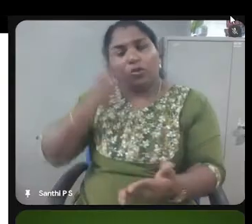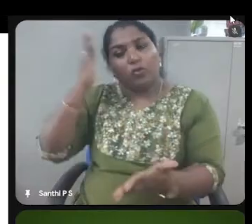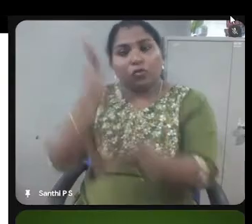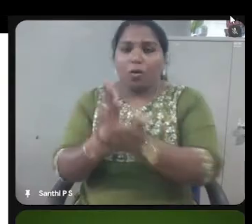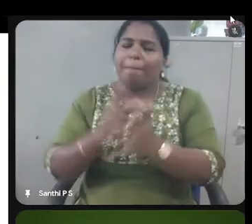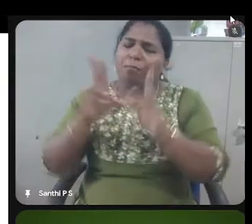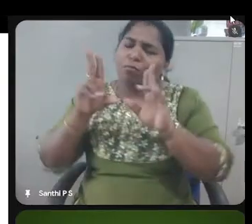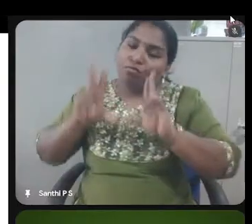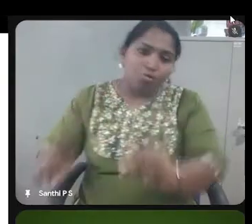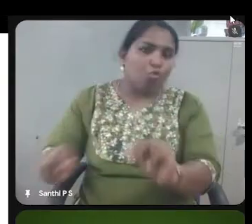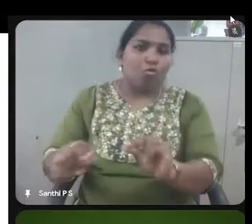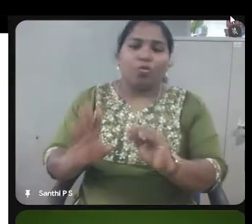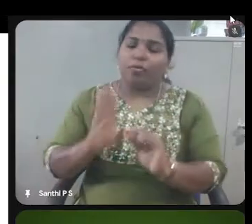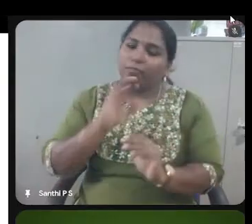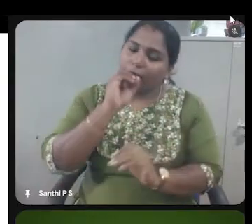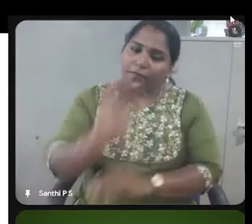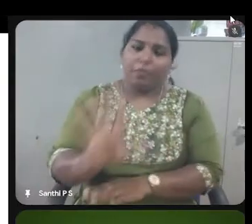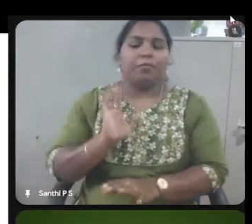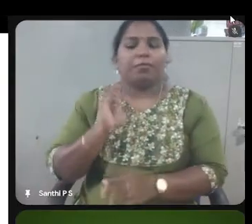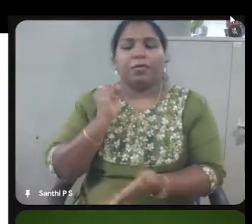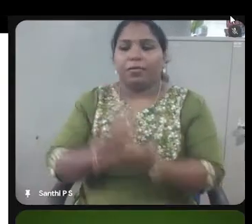ആവുകയെന്ന് തോന്നി.